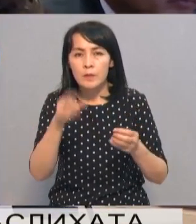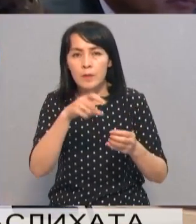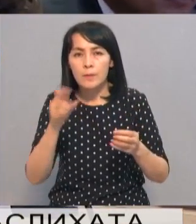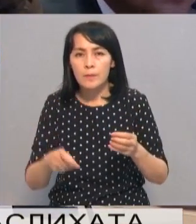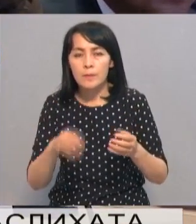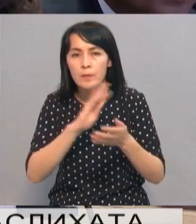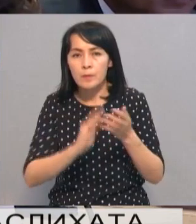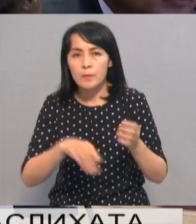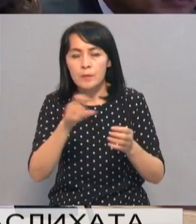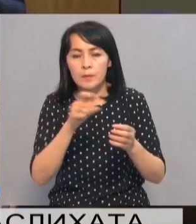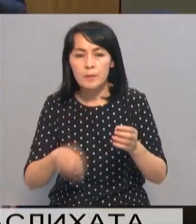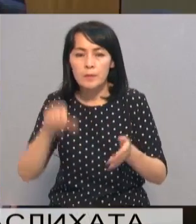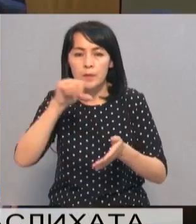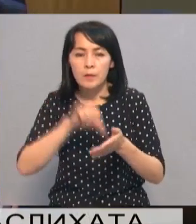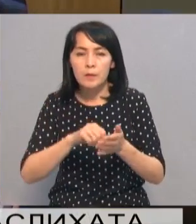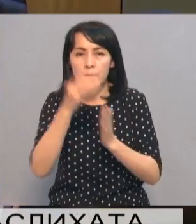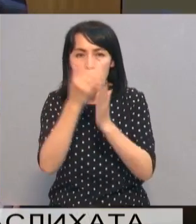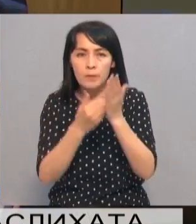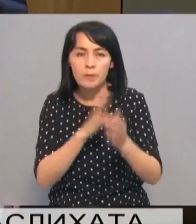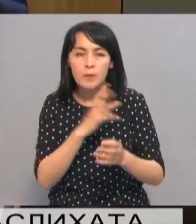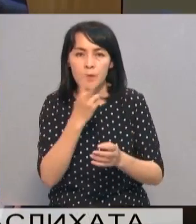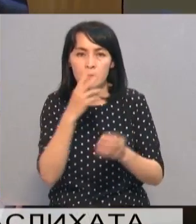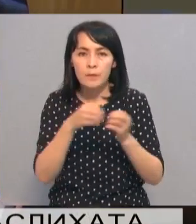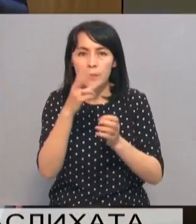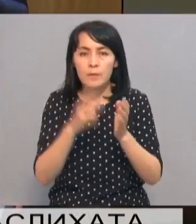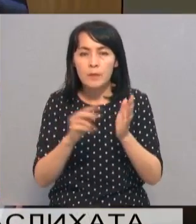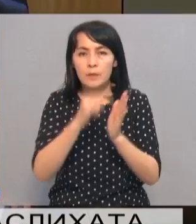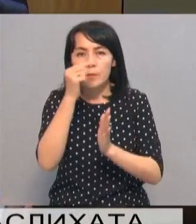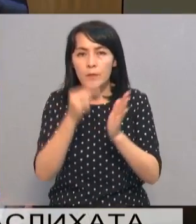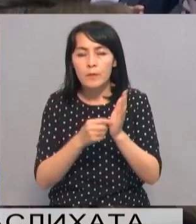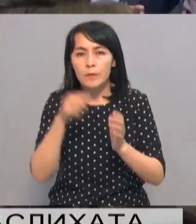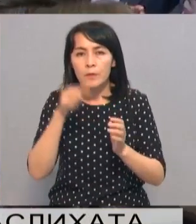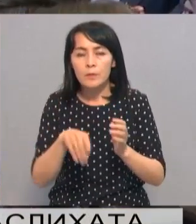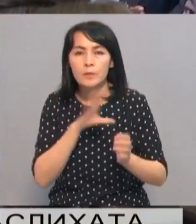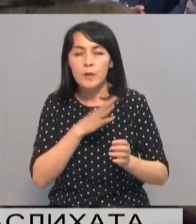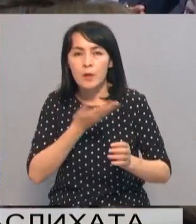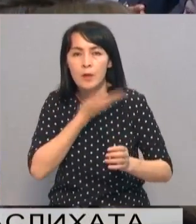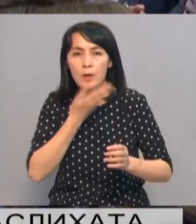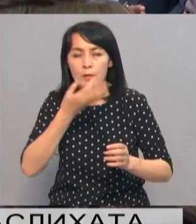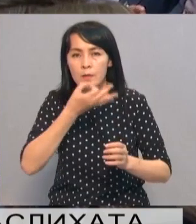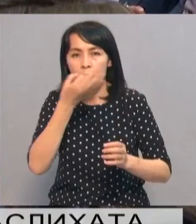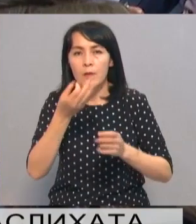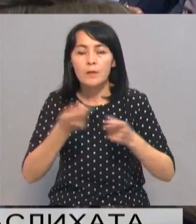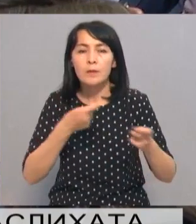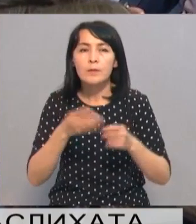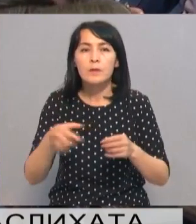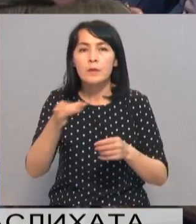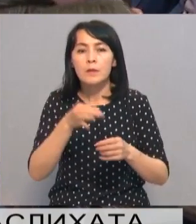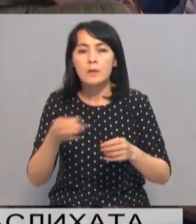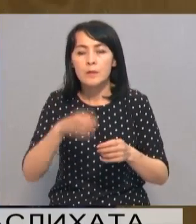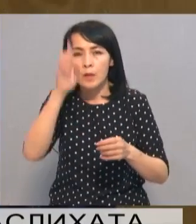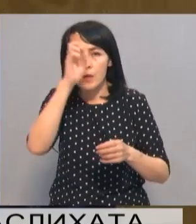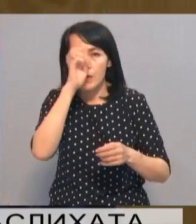представители средств массовой информации. На повестке дня было рассмотрено 18 вопросов, в том числе изучены отчеты руководителей областного